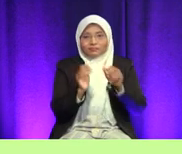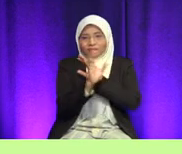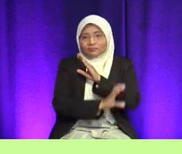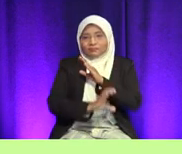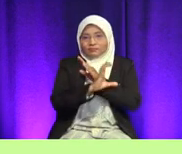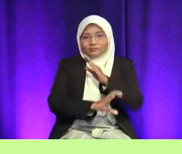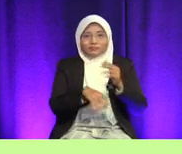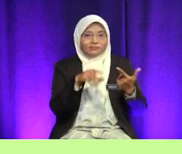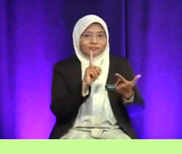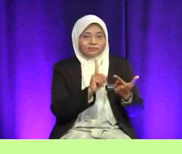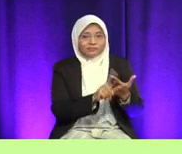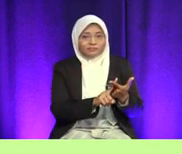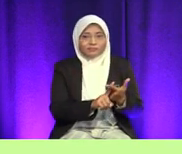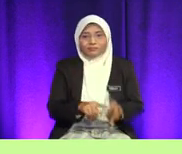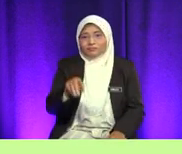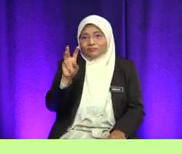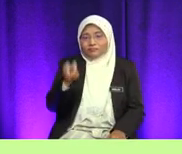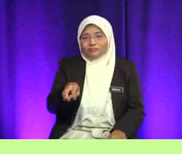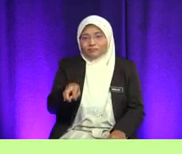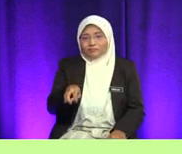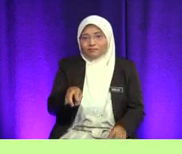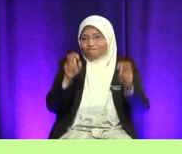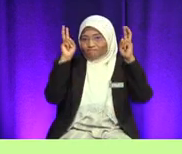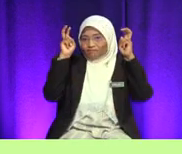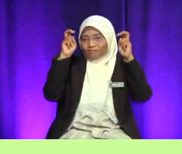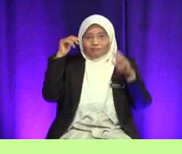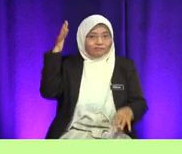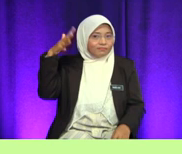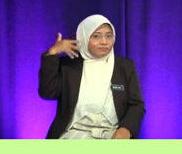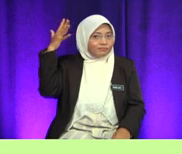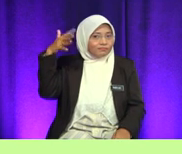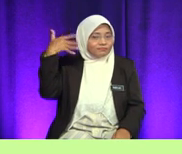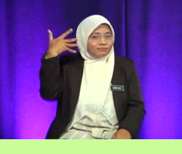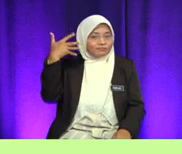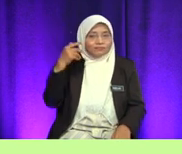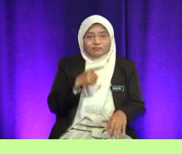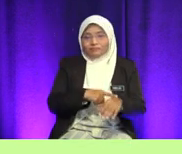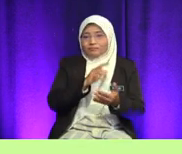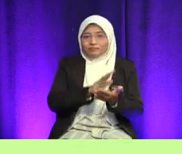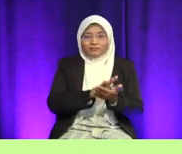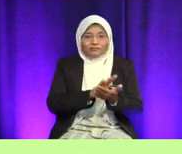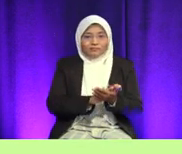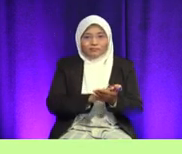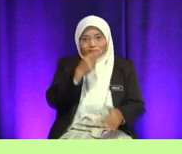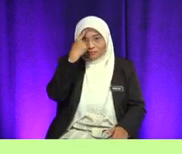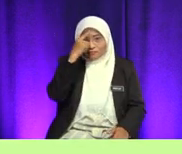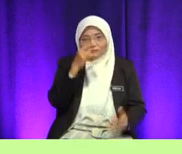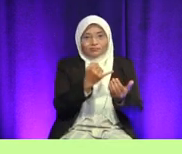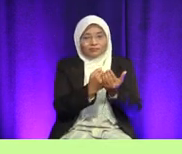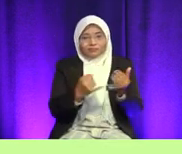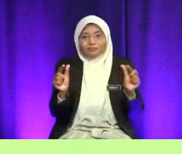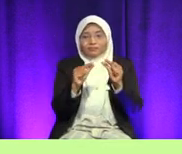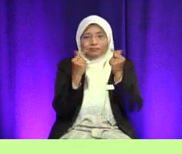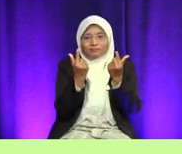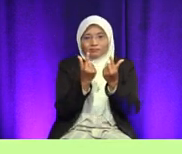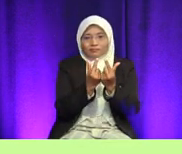mata pelajaran sejarah sebagai mata pelajaran teras di sekolah Bagi melahirkan generasi yang peka